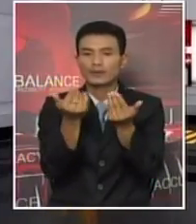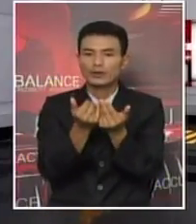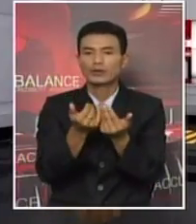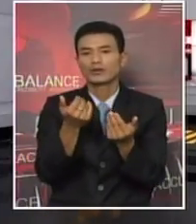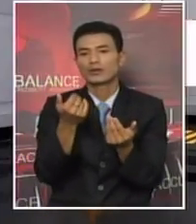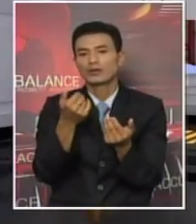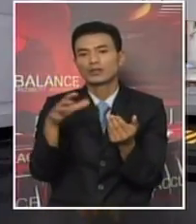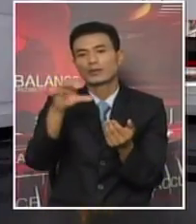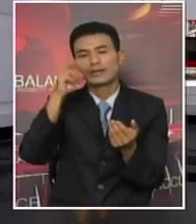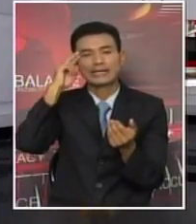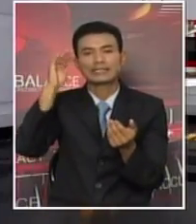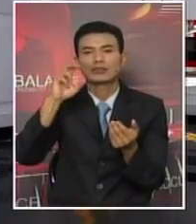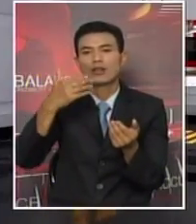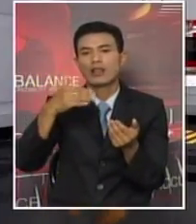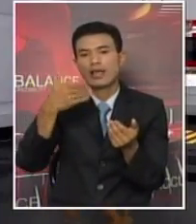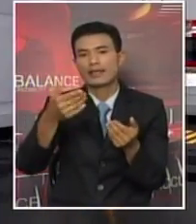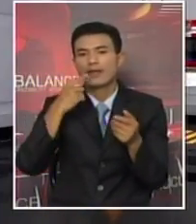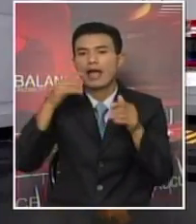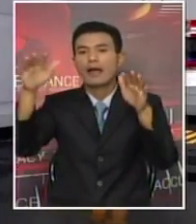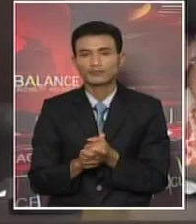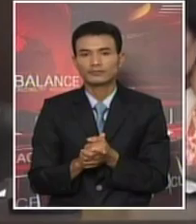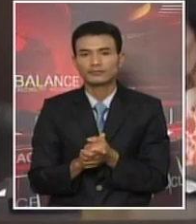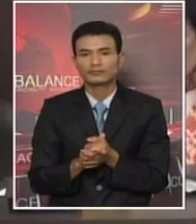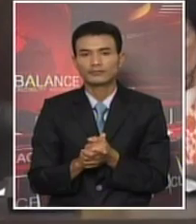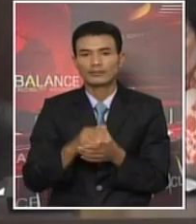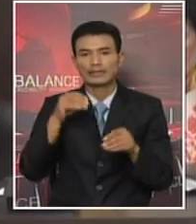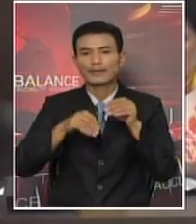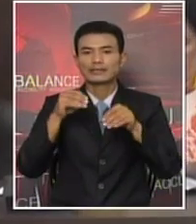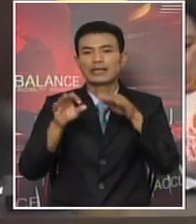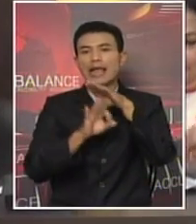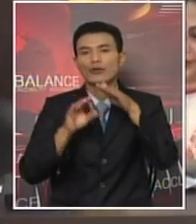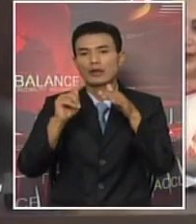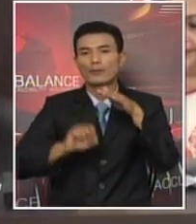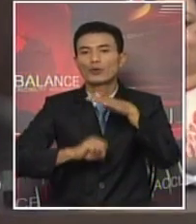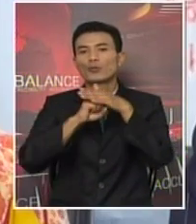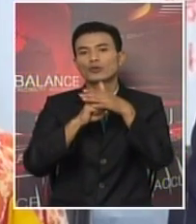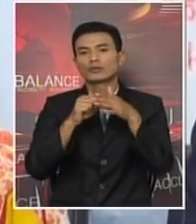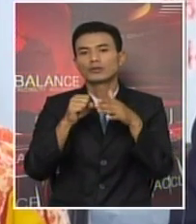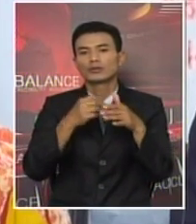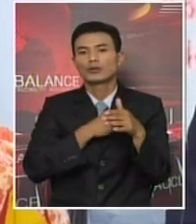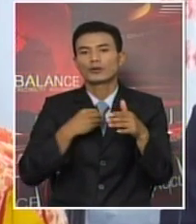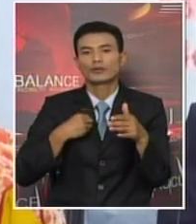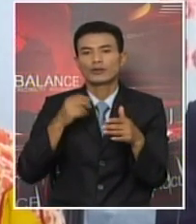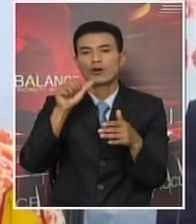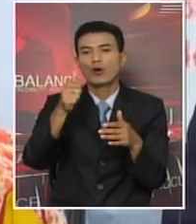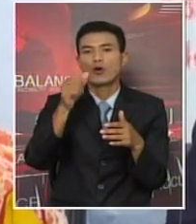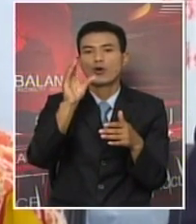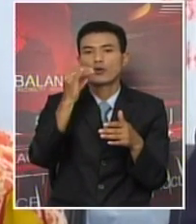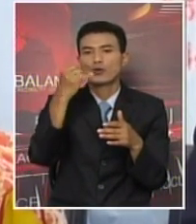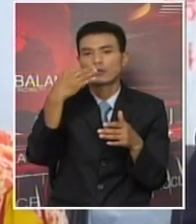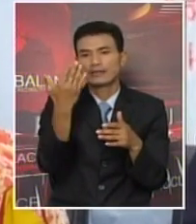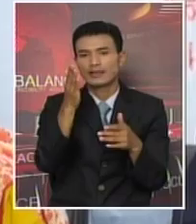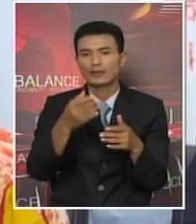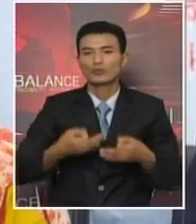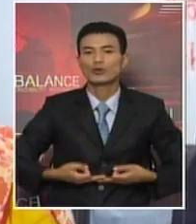गर्न सबै राजनैतिक दललाई आह्वान पनि गरेको छ। निर्वाचन आयोगका प्रमुख आयुक्त डाक्टर अयोधी प्रसाद यादवले बुधबार